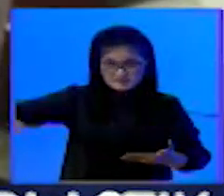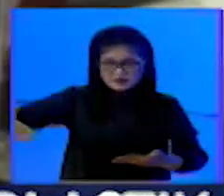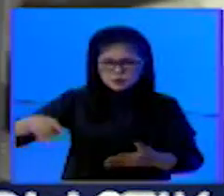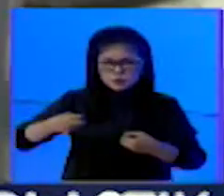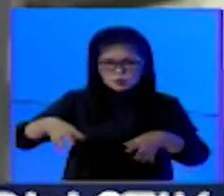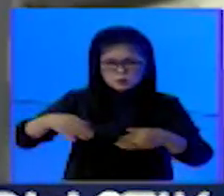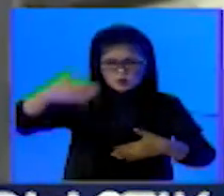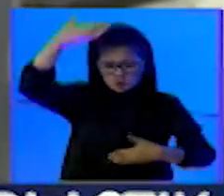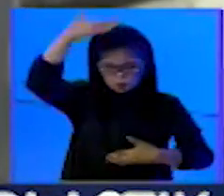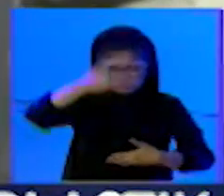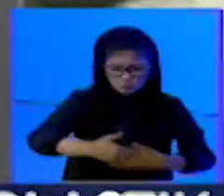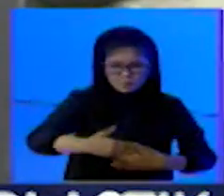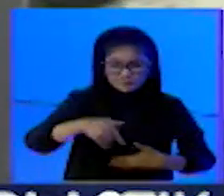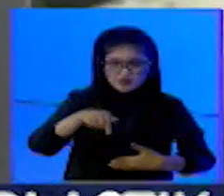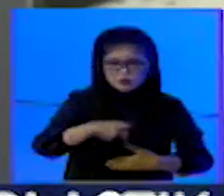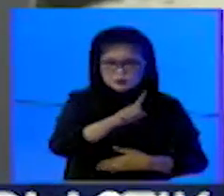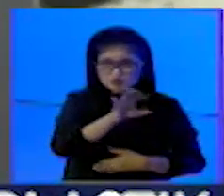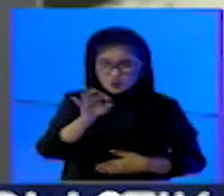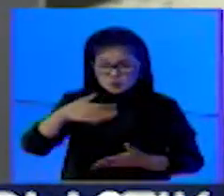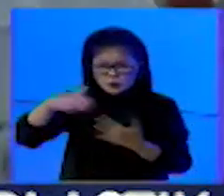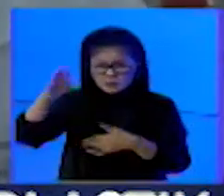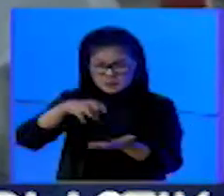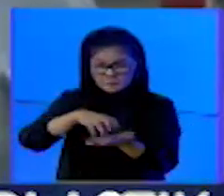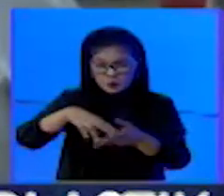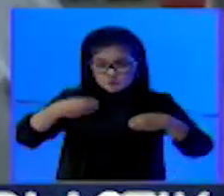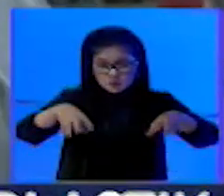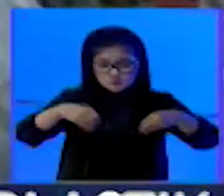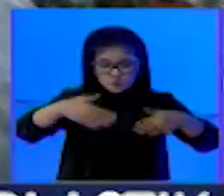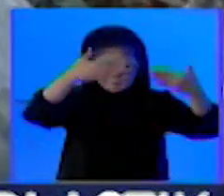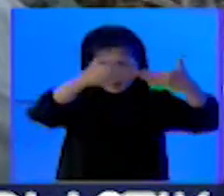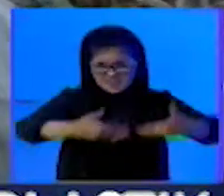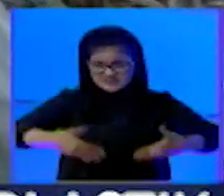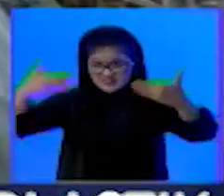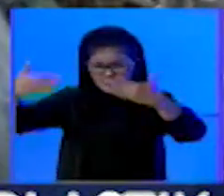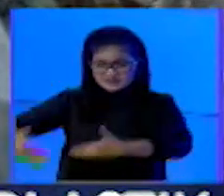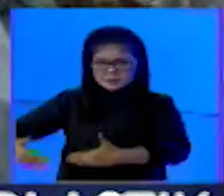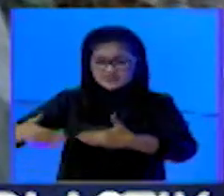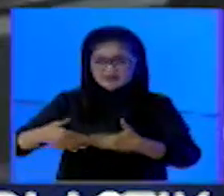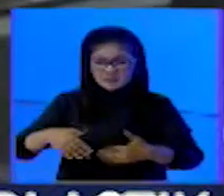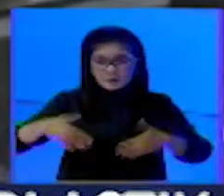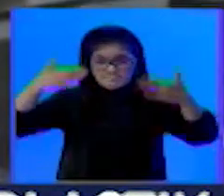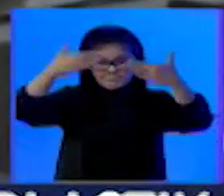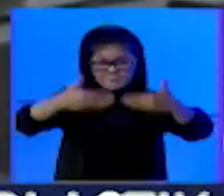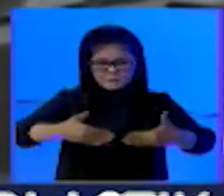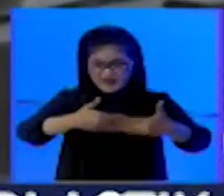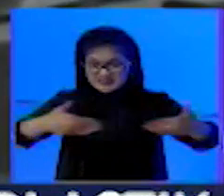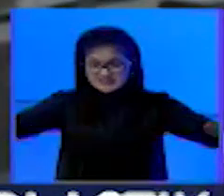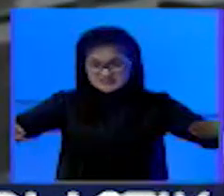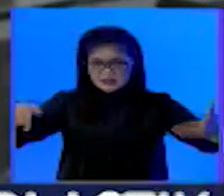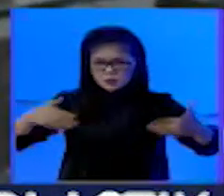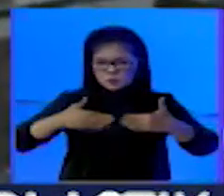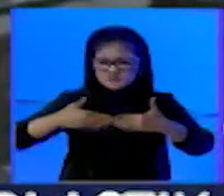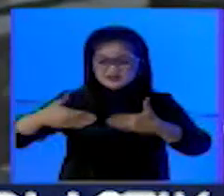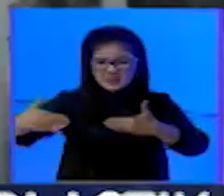200 lapak pedagang dipasangi pembatas guna mencegah penyebaran COVID-19. Pembatas juga guna menjaga agar jarak fisik antar pedagang